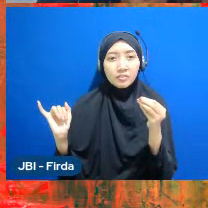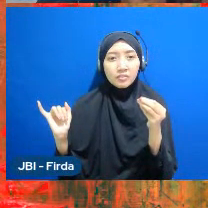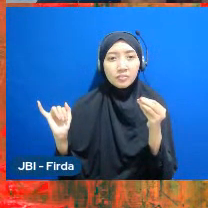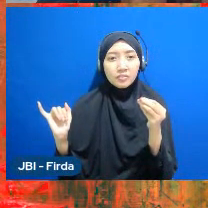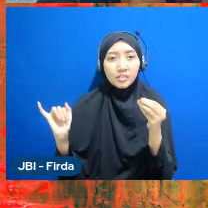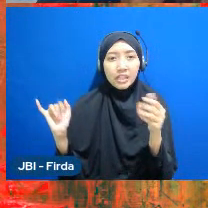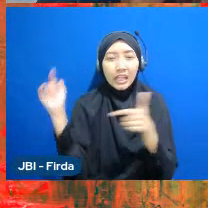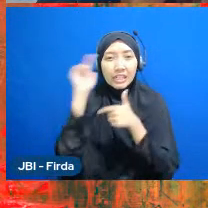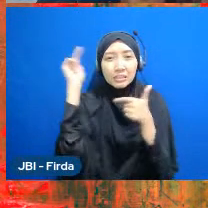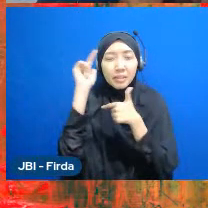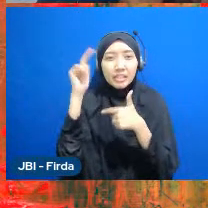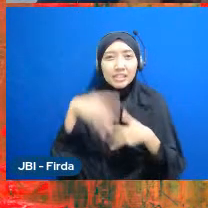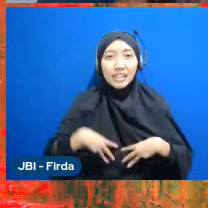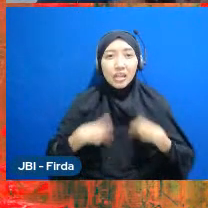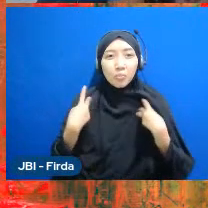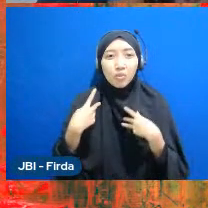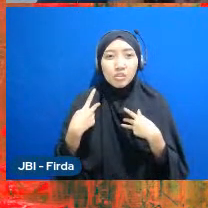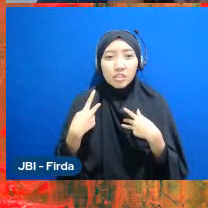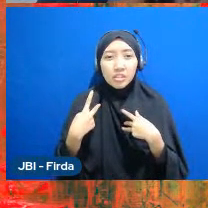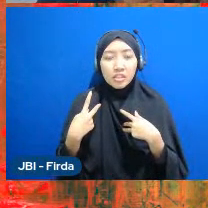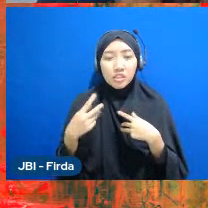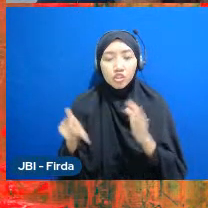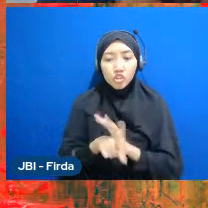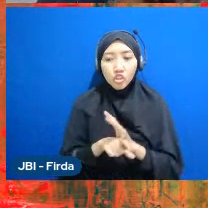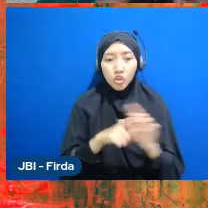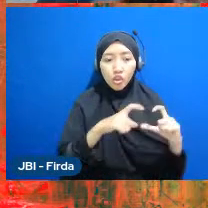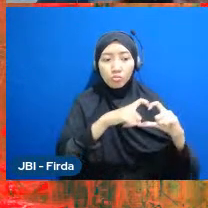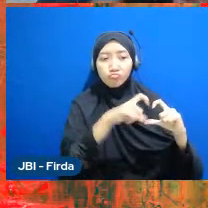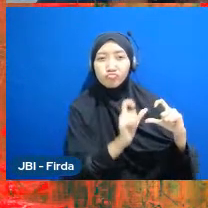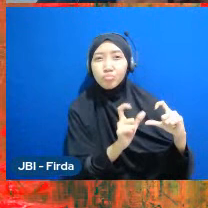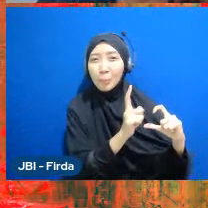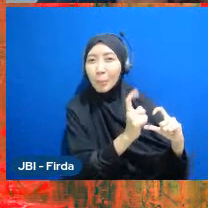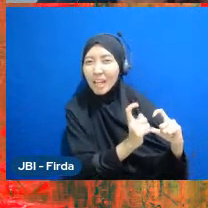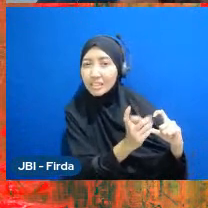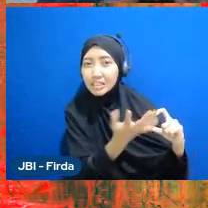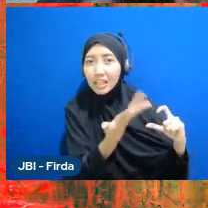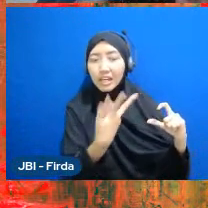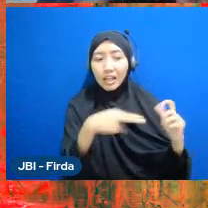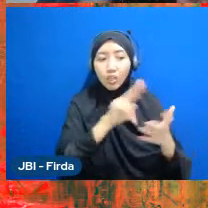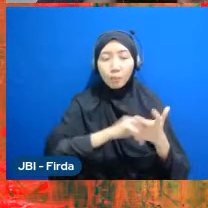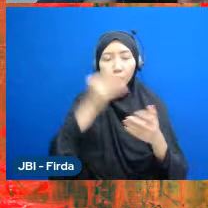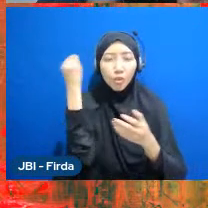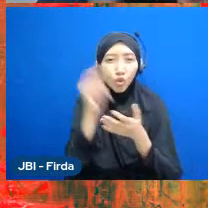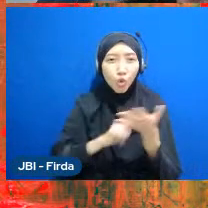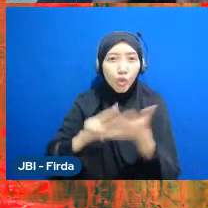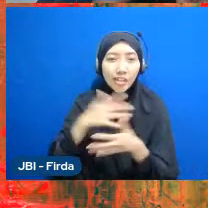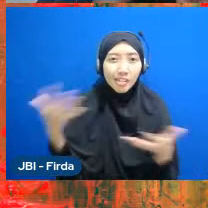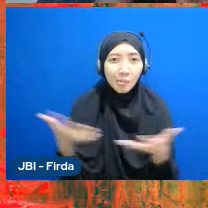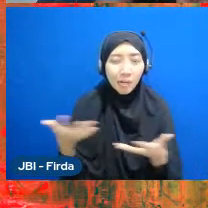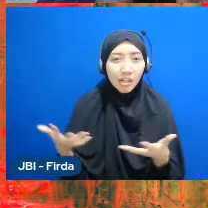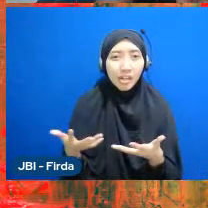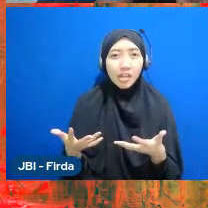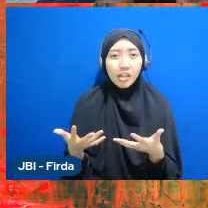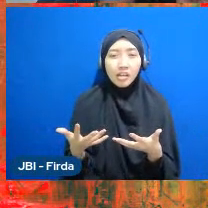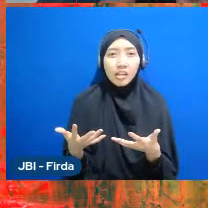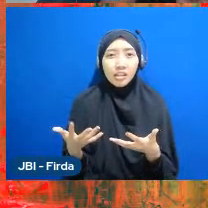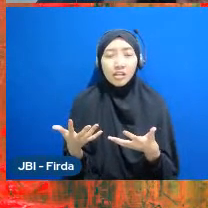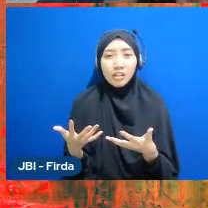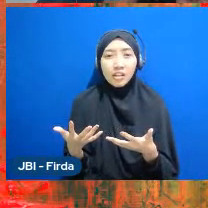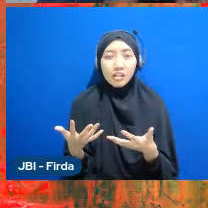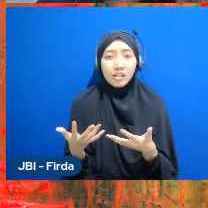ekspresi emosi. Jadi dari mulai diputusin sama pacarnya, bingung kuliah di mana, sampai apa